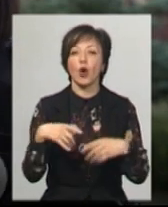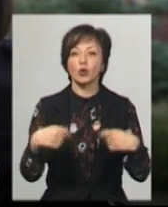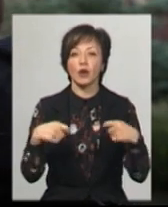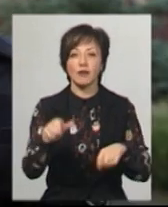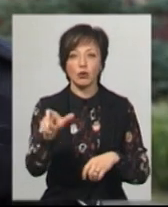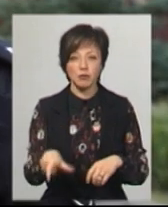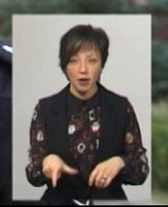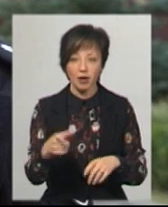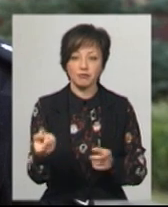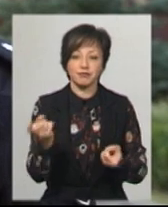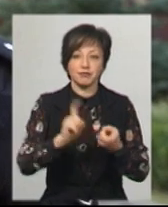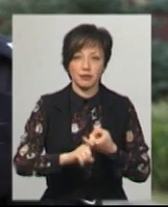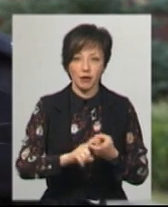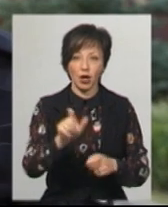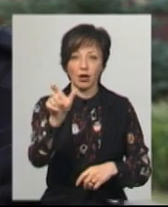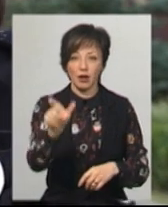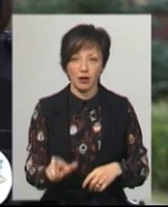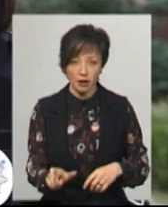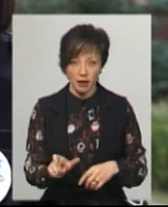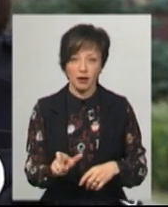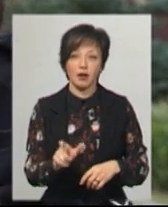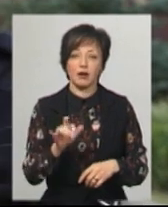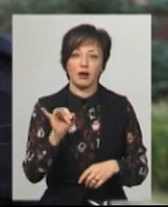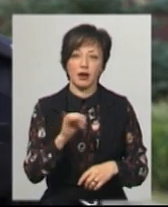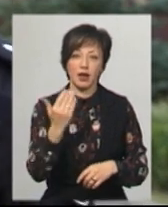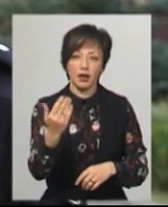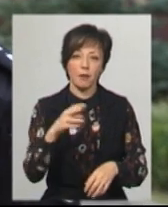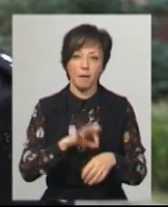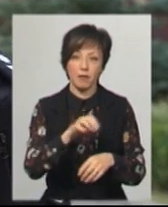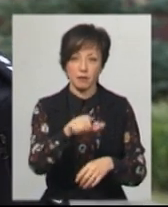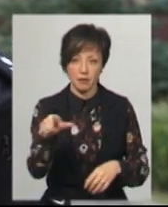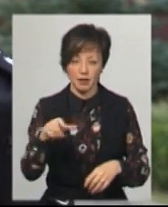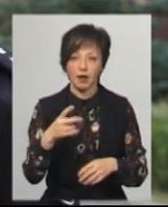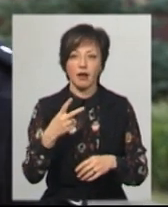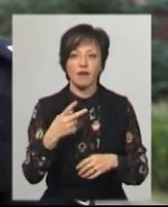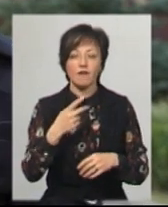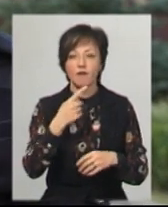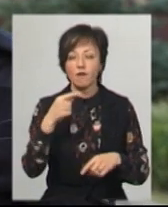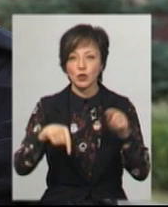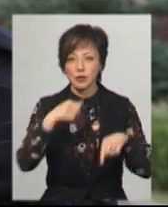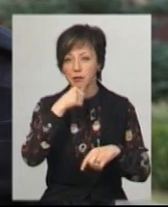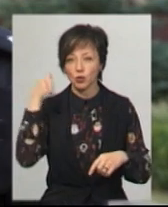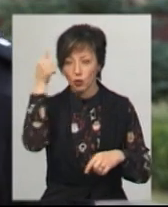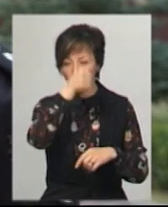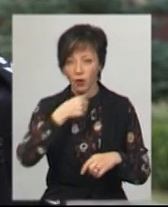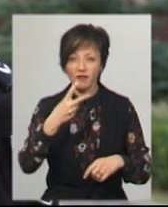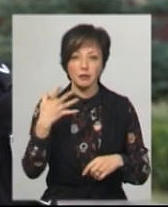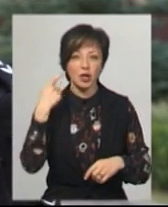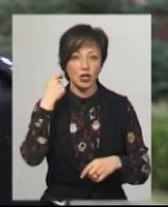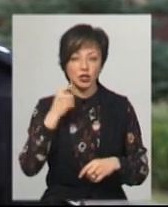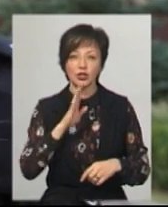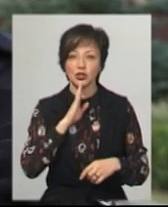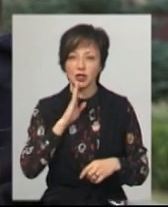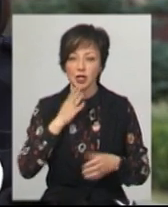посадовиця перинатального центру та дві її пацієнтки. Восени минулого року 25-річна мешканка Кіровоградської області народила